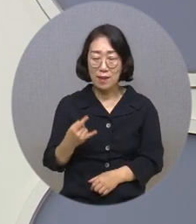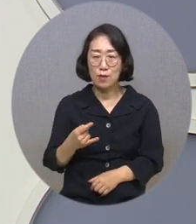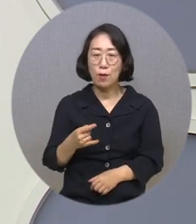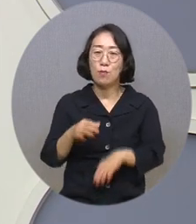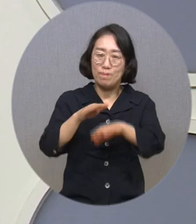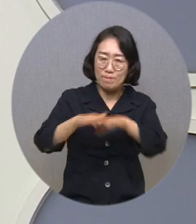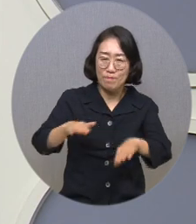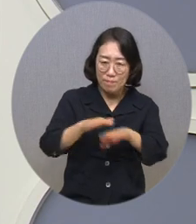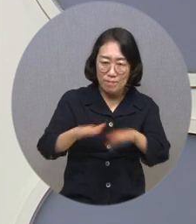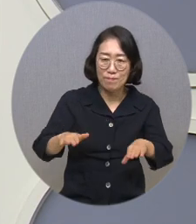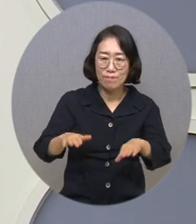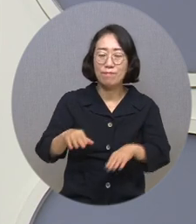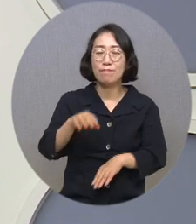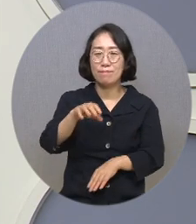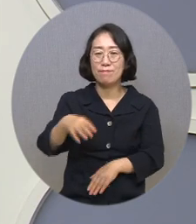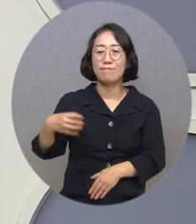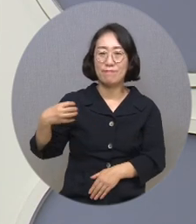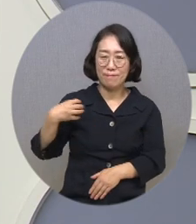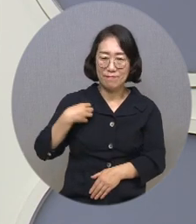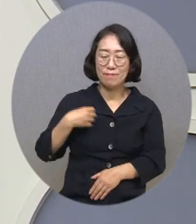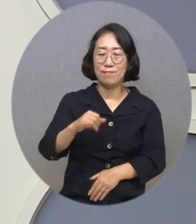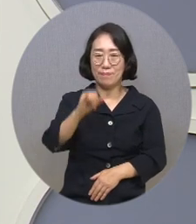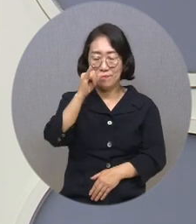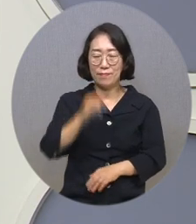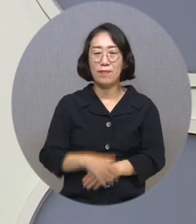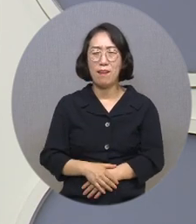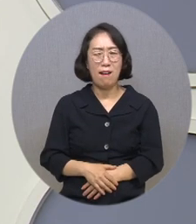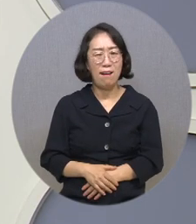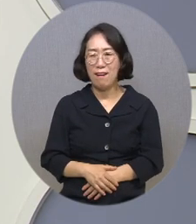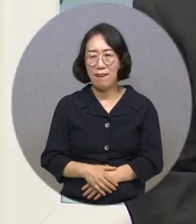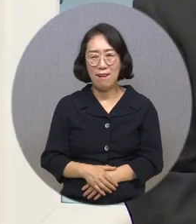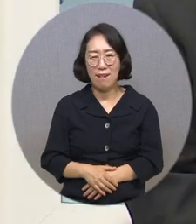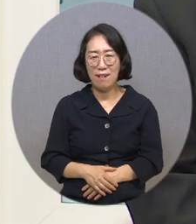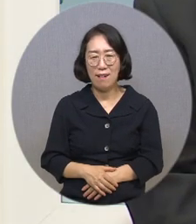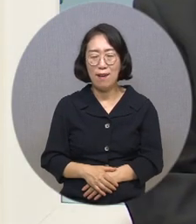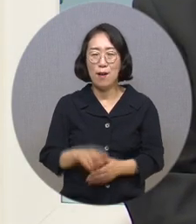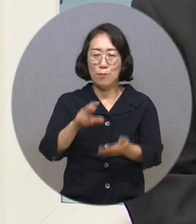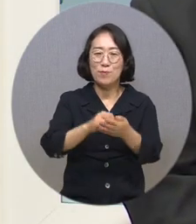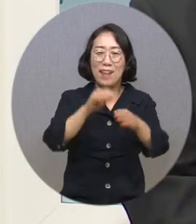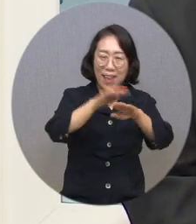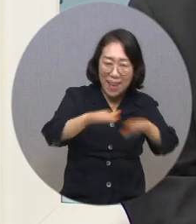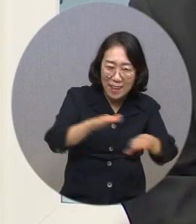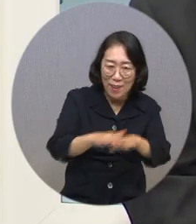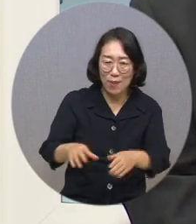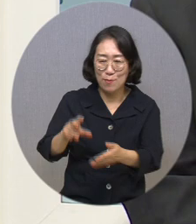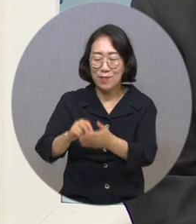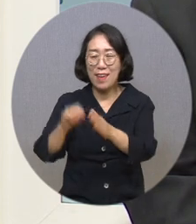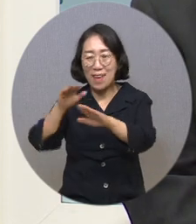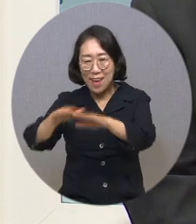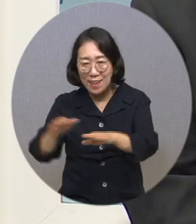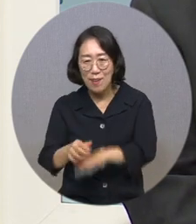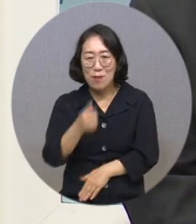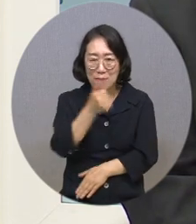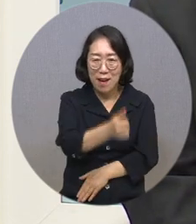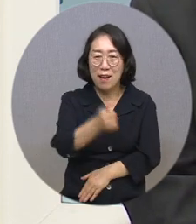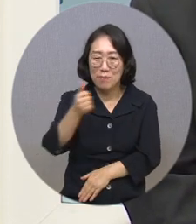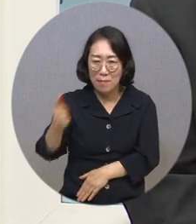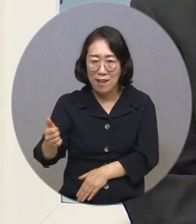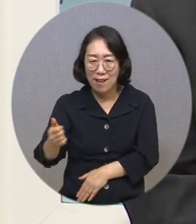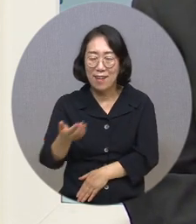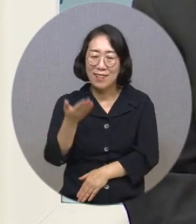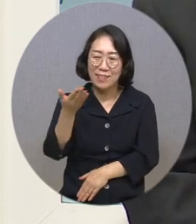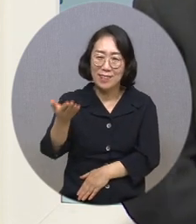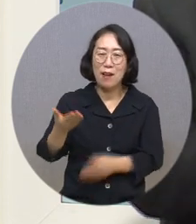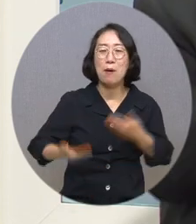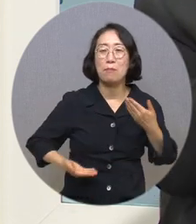해주는 이제 그런 일도 좀 하고 있어요. 네. 여기저기 가서 문제를 해결하시고 혁신하시고 하시느라